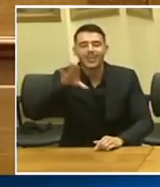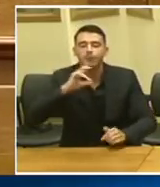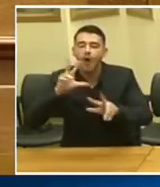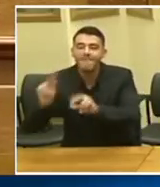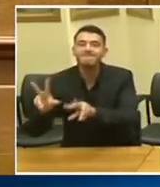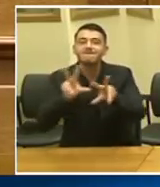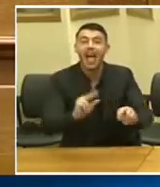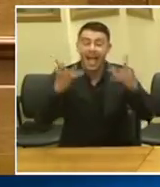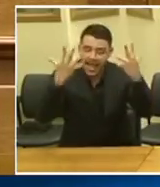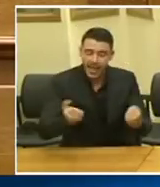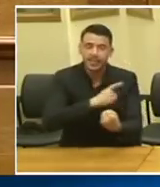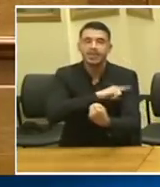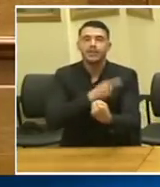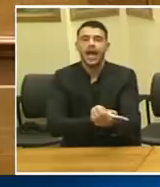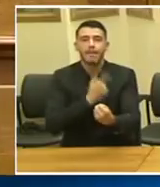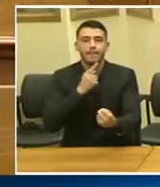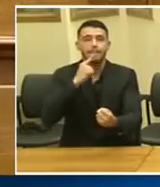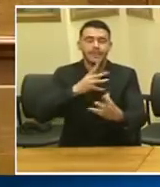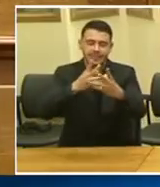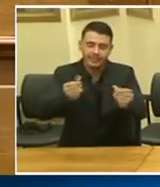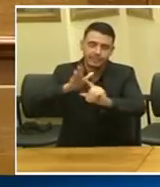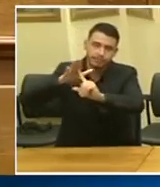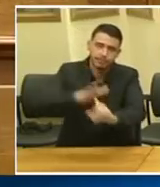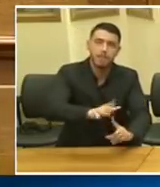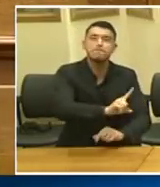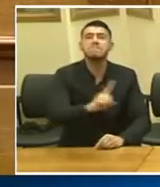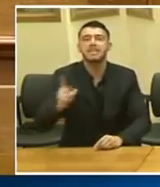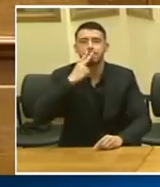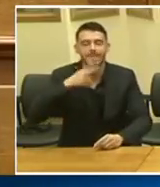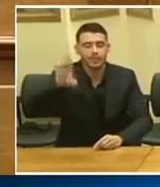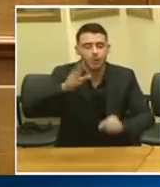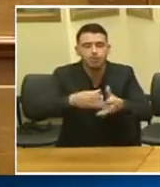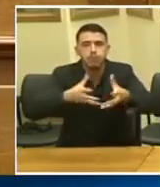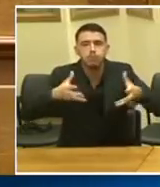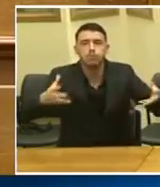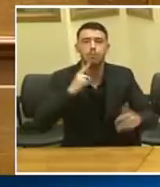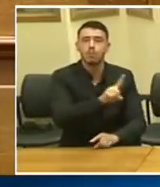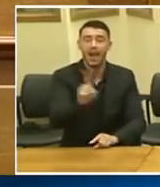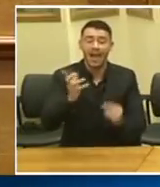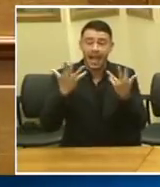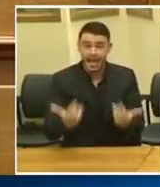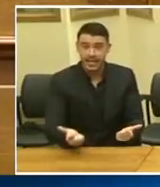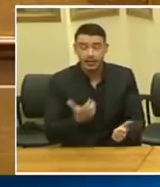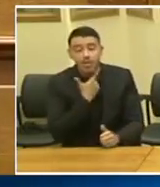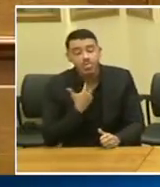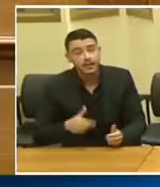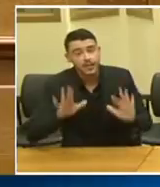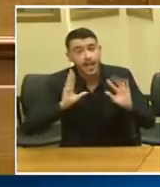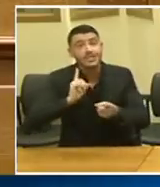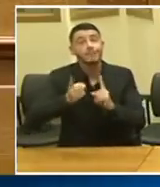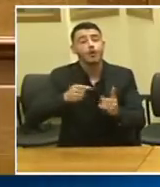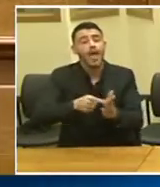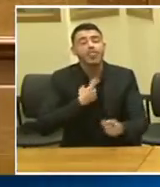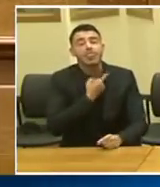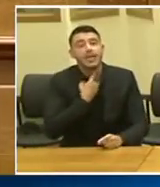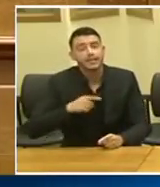ποτίσουν και να του βάλουν λίπασμα πολιτικό για να καρπίσει. Αυτή είναι η διαφορά. Δεν σας αρέσει η συμφωνία, δικαίωμά σας.